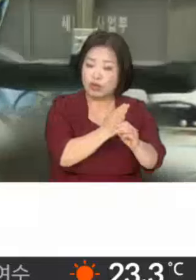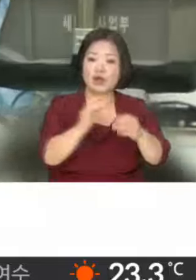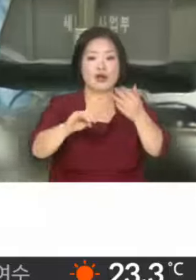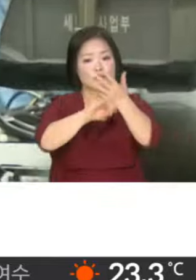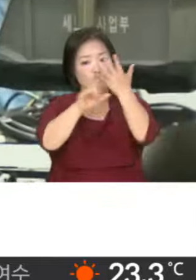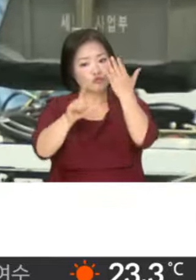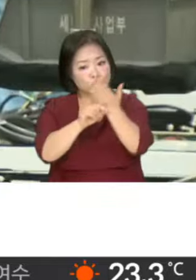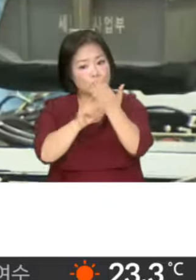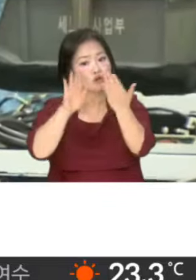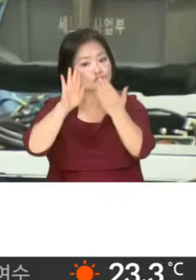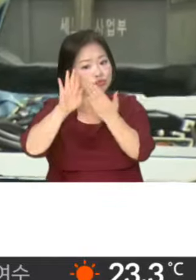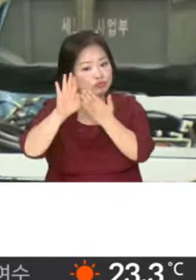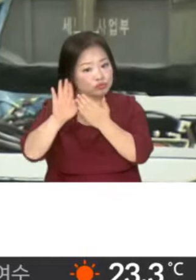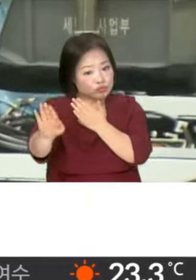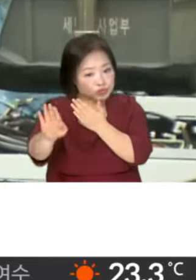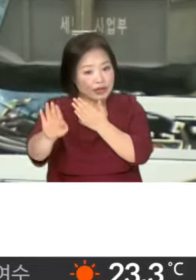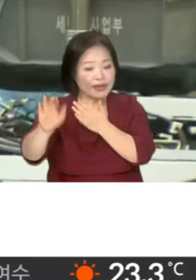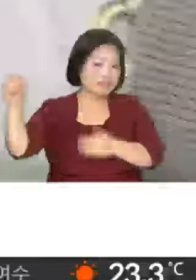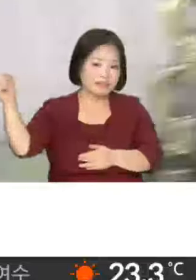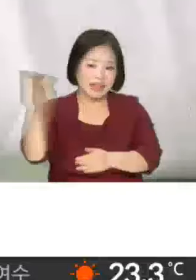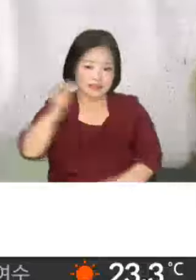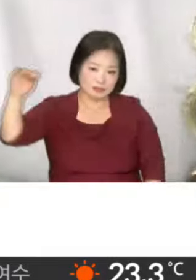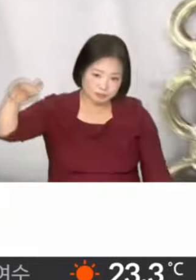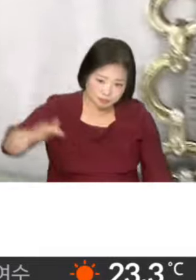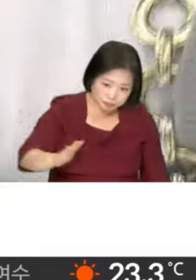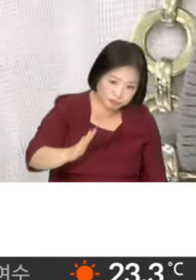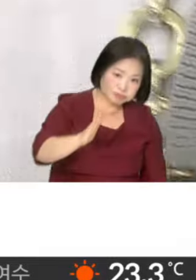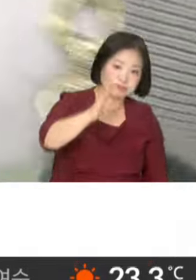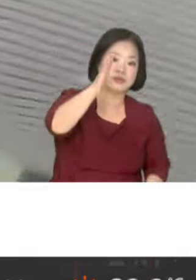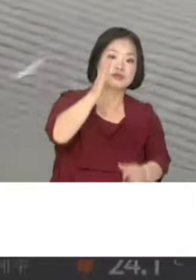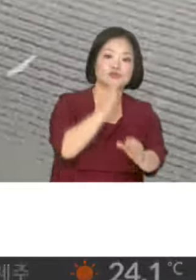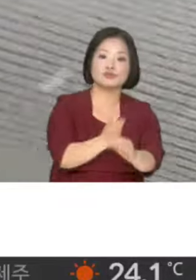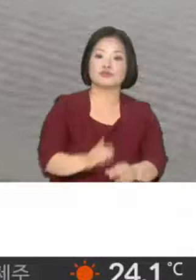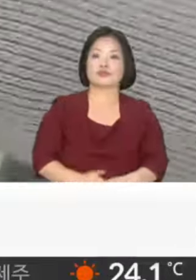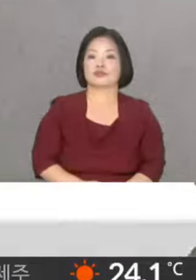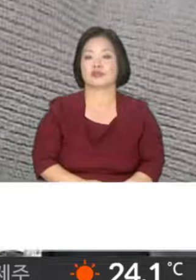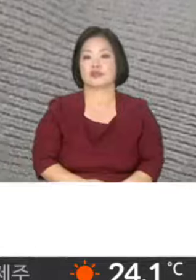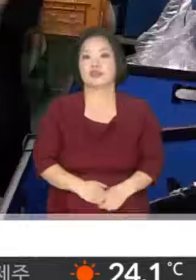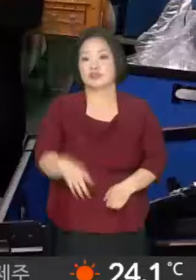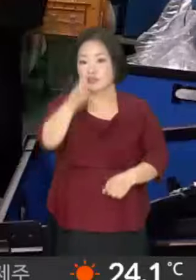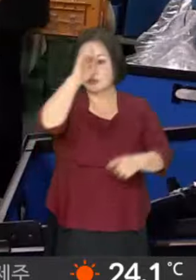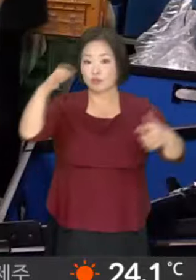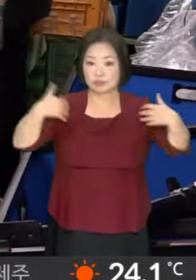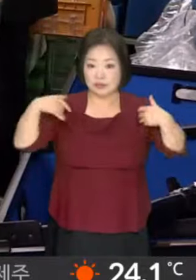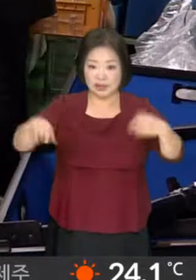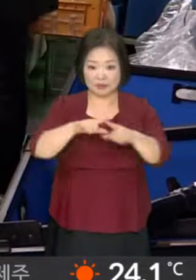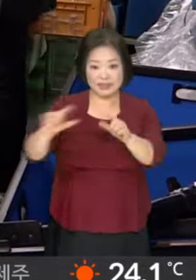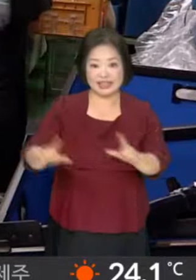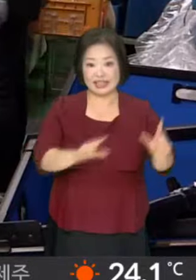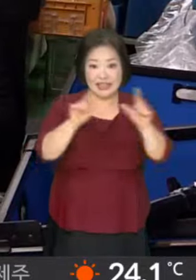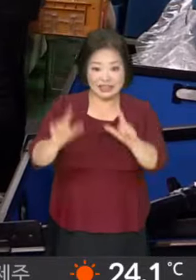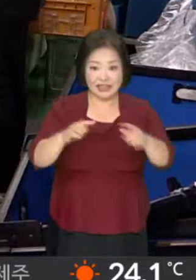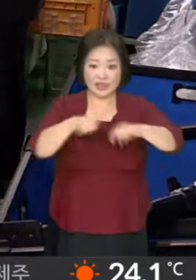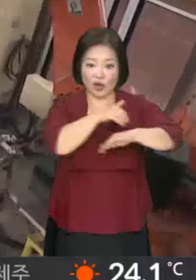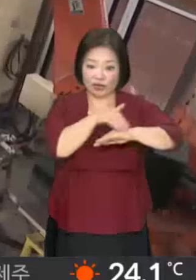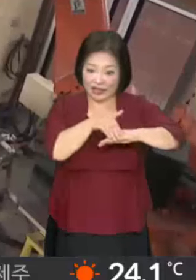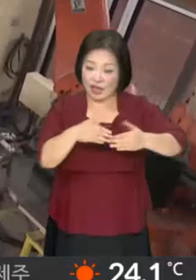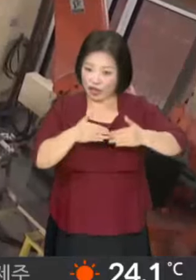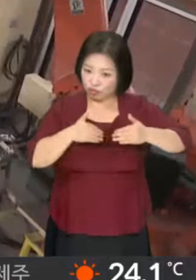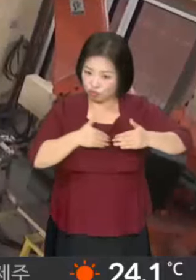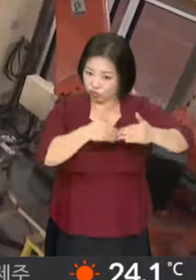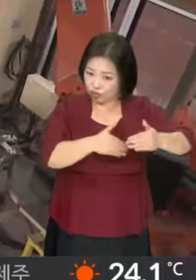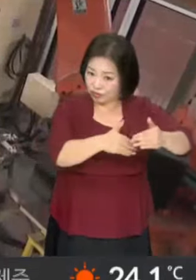2분기 대비 88% 중반에 높은 증가 보이고 있 정부는 민생안정 주요 정책과제 추진의